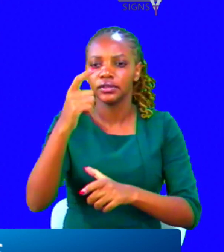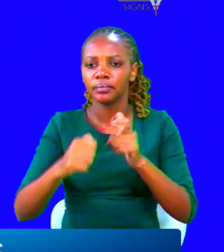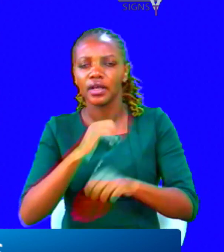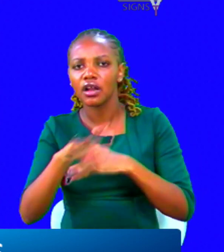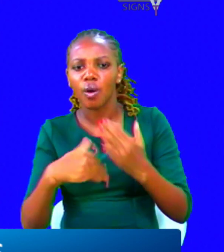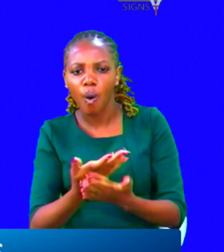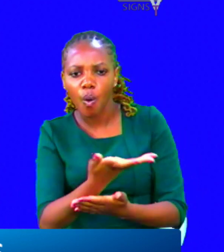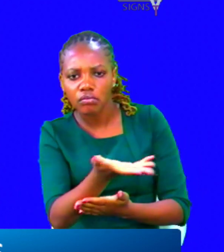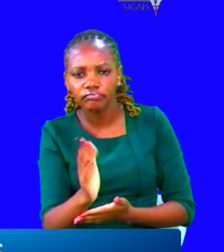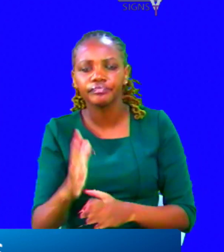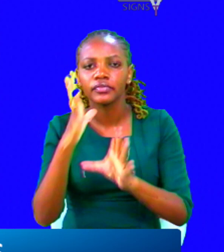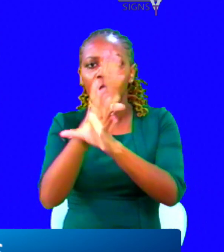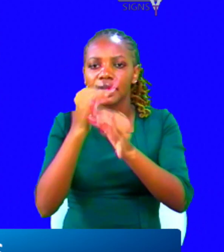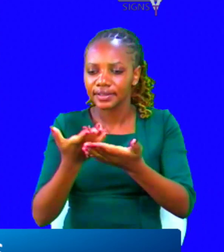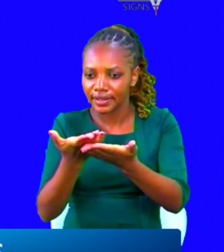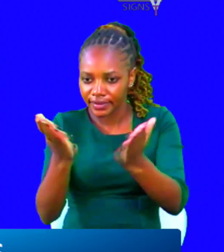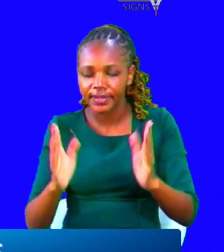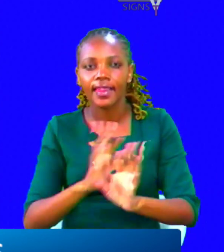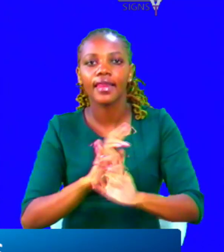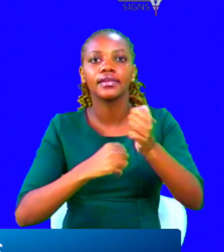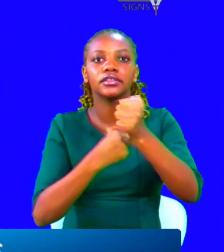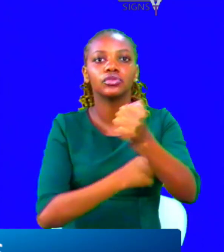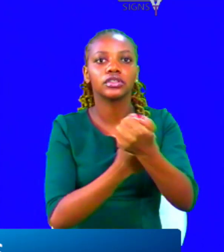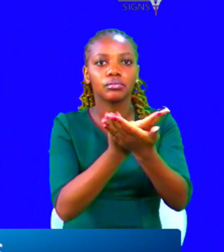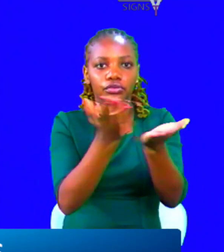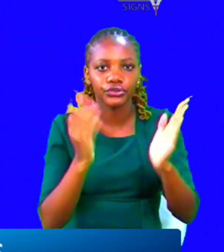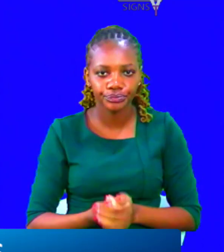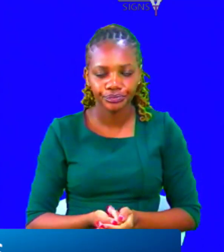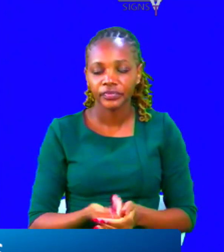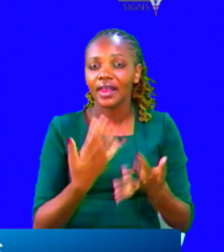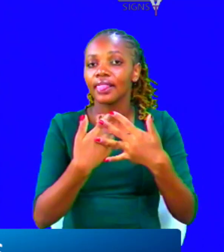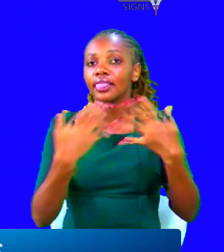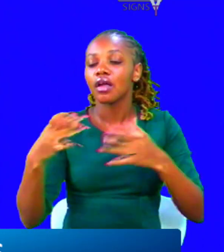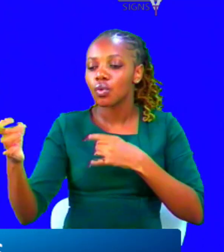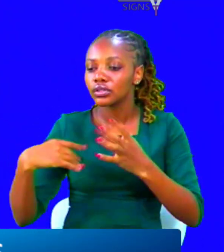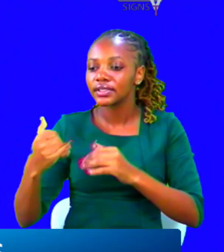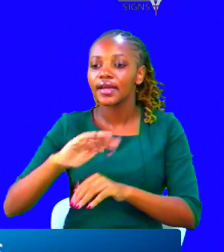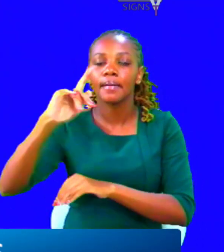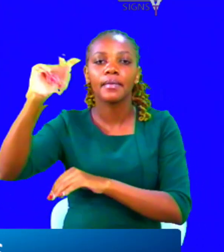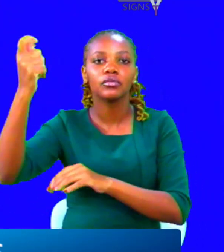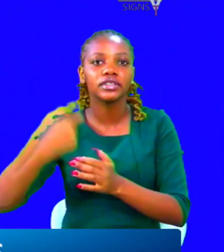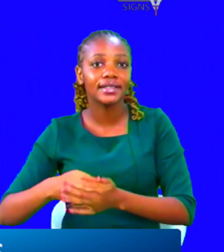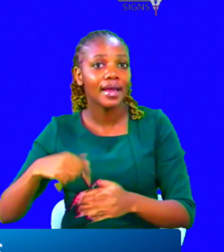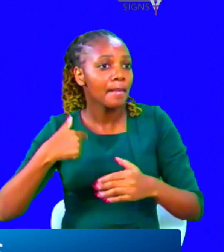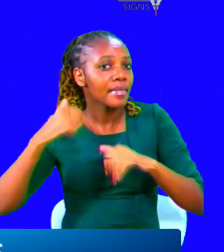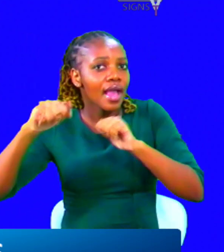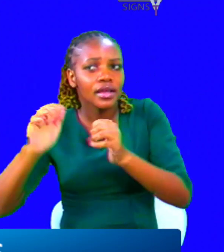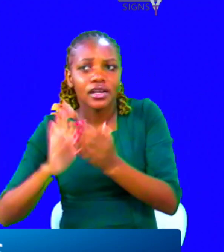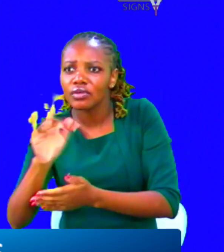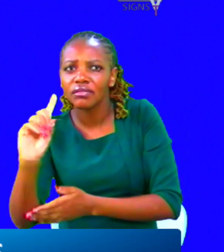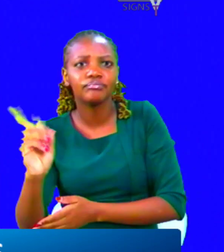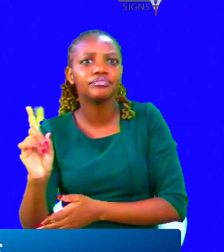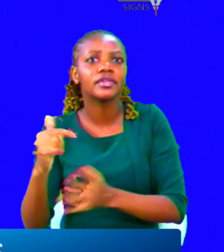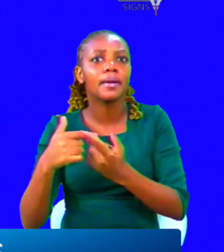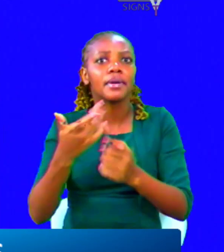maziwa, rais amenisimamia hapo nyuma ningangane na hiyo watu. Mambo ya Mlima Kenya, hakuna kitu tuliandikania na